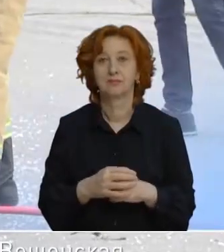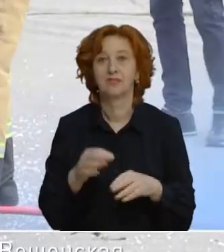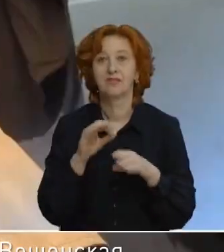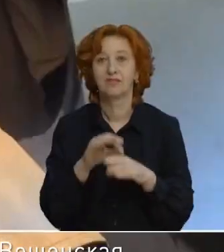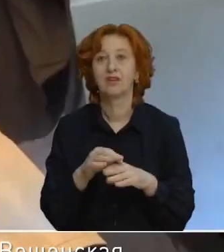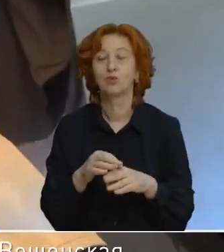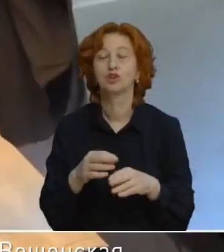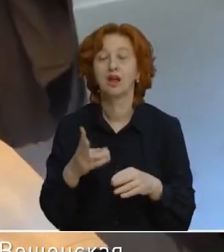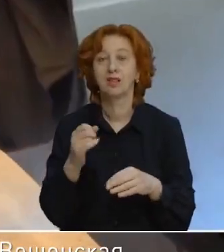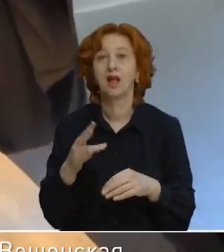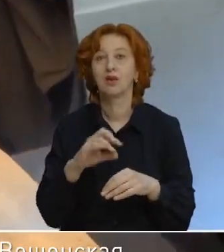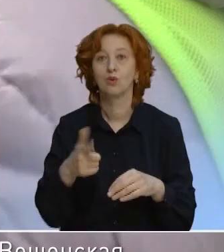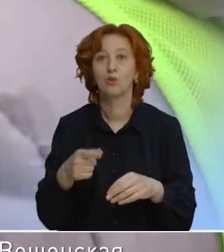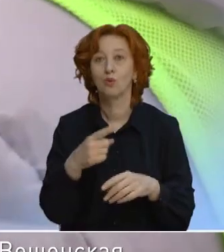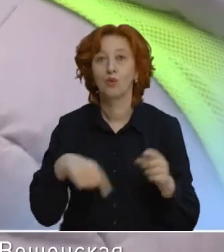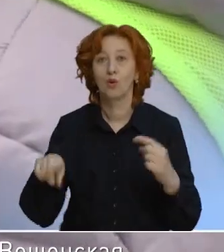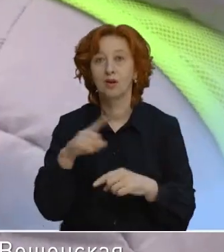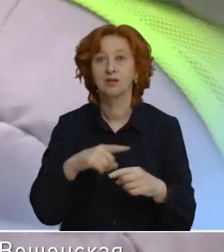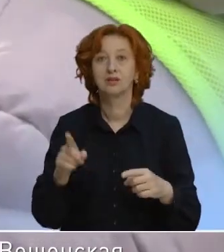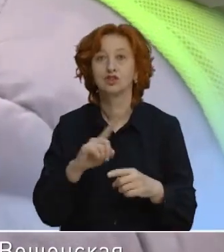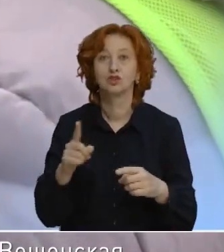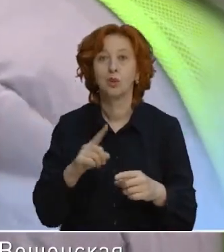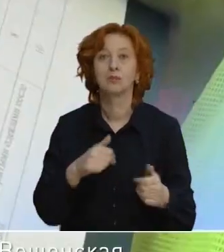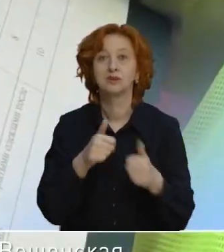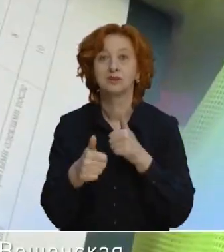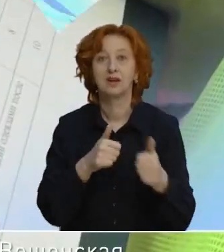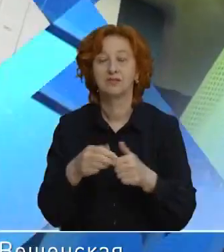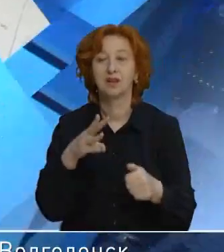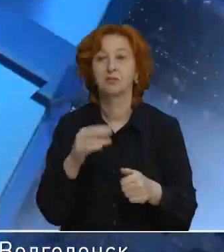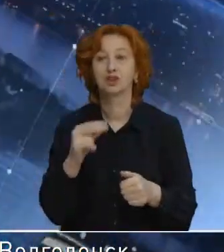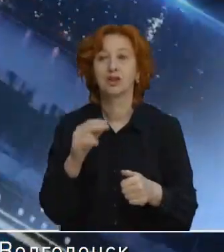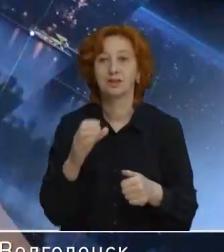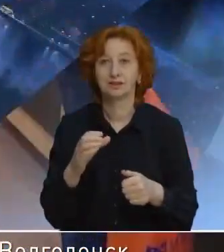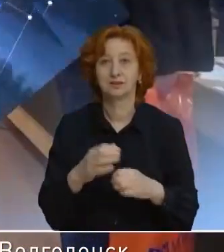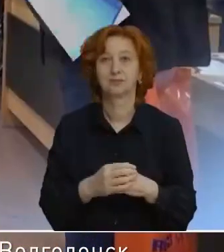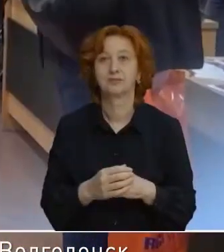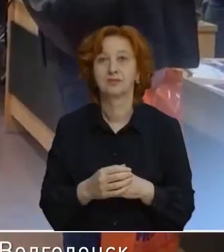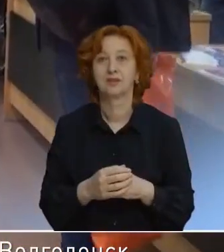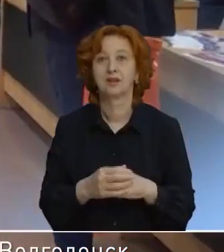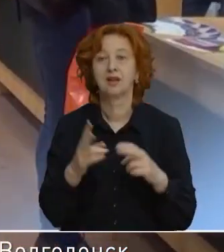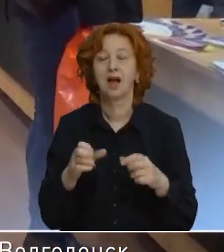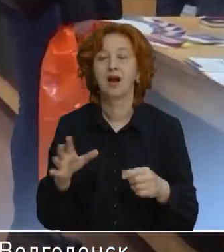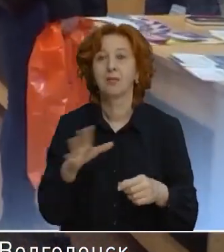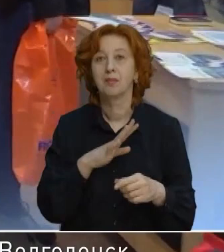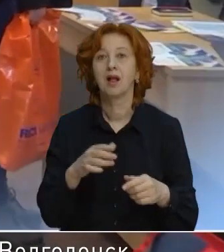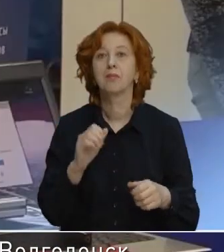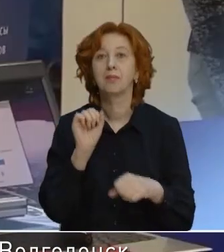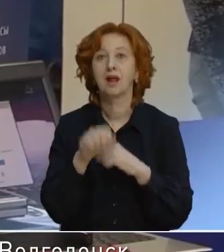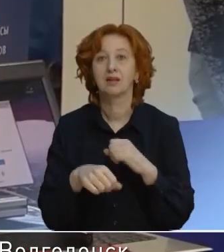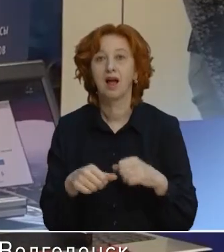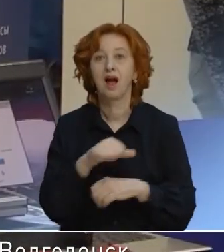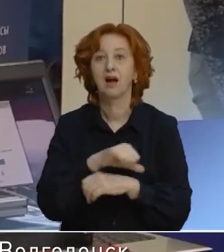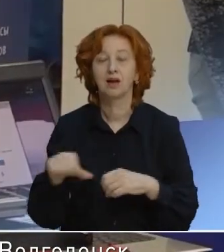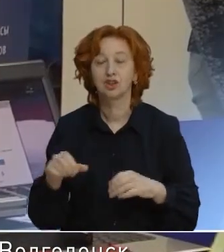Лучшие на юге. Донские спасатели победили в окружном этапе соревнований МЧС. Как принять и преодолеть физические